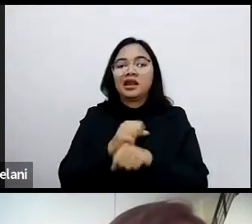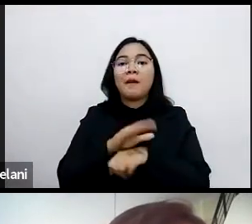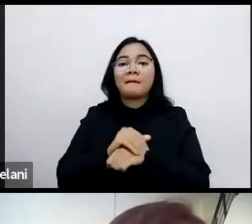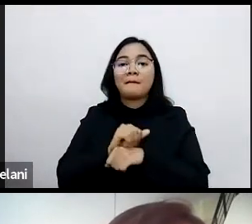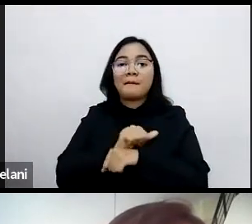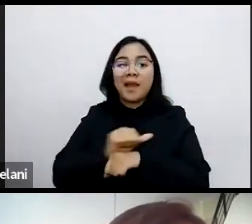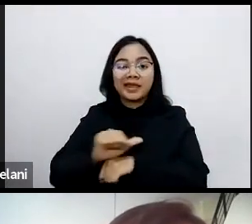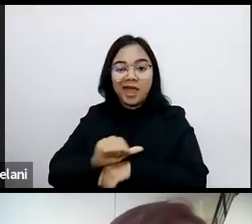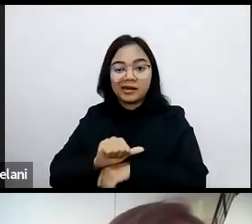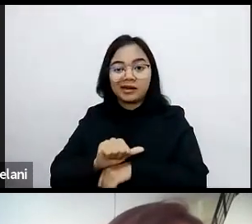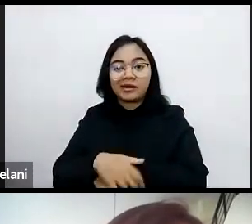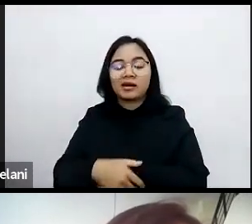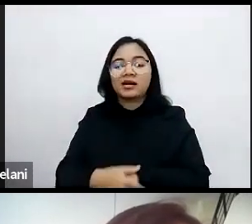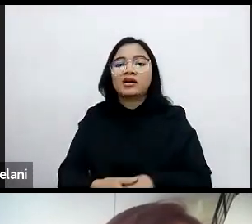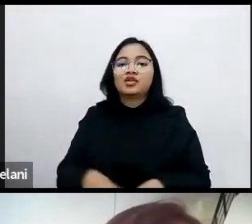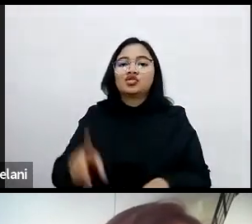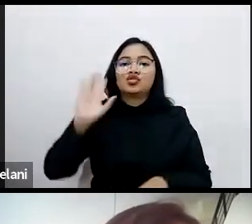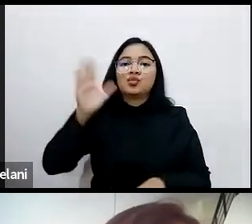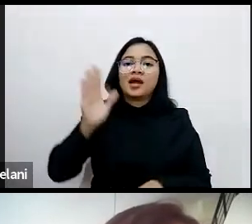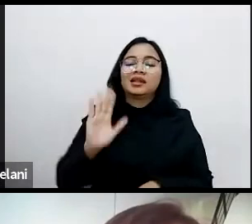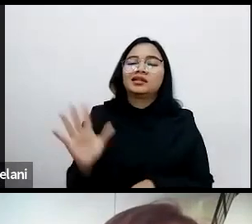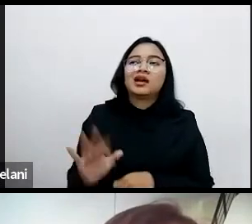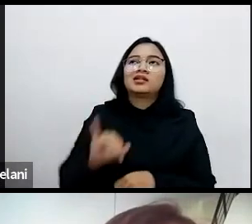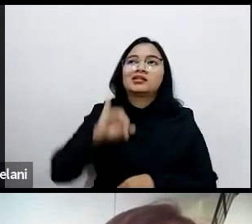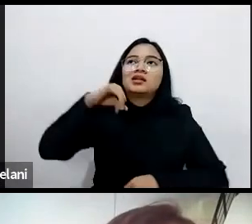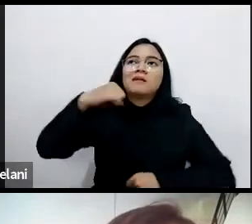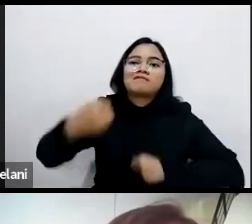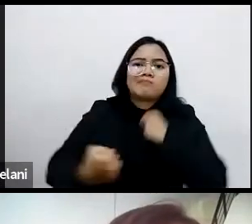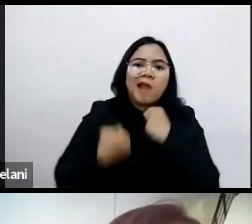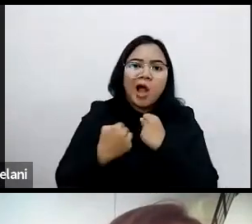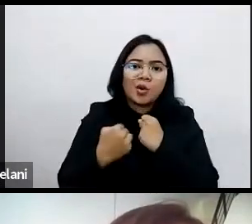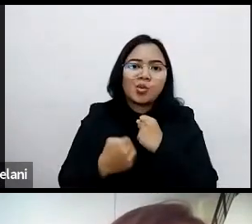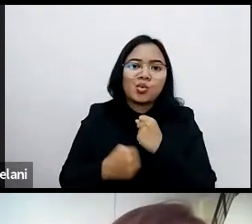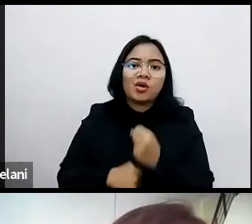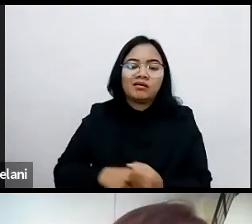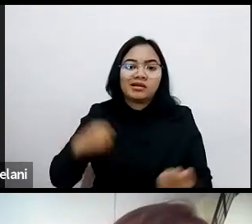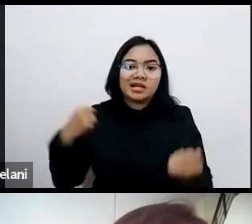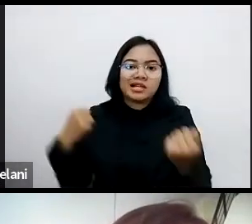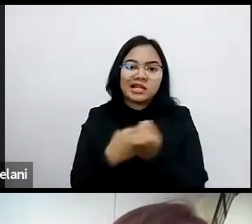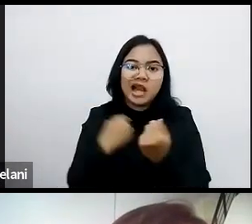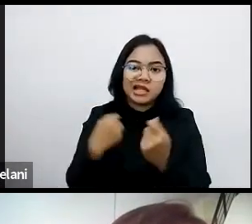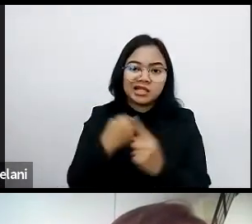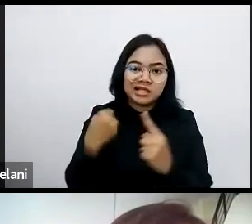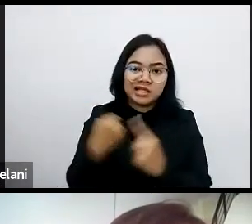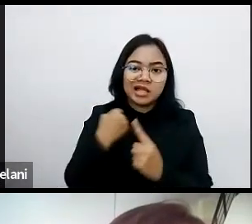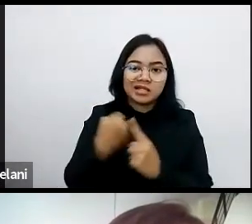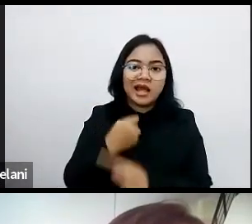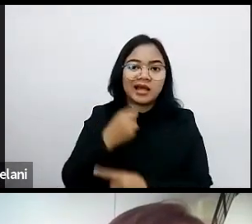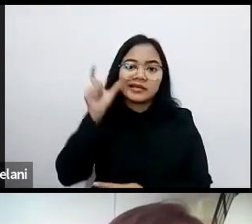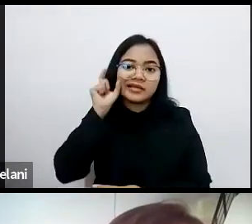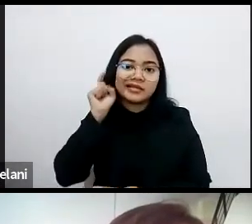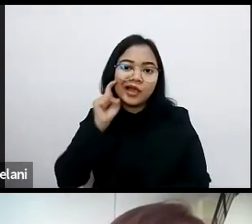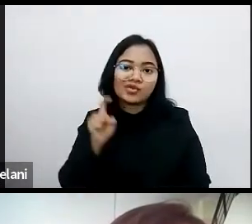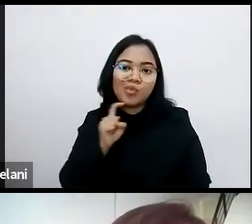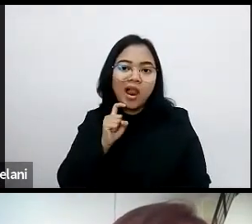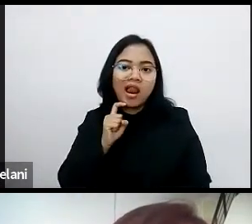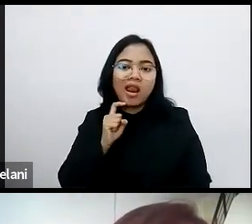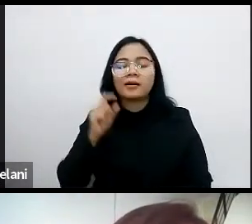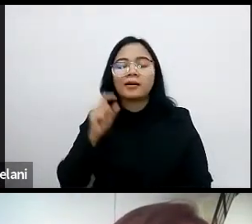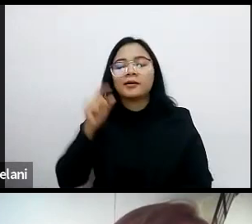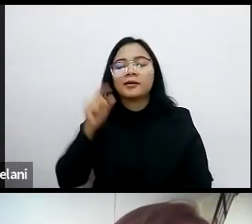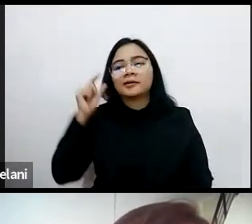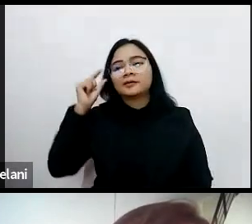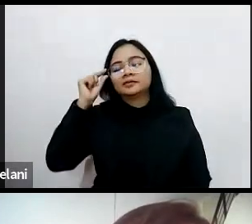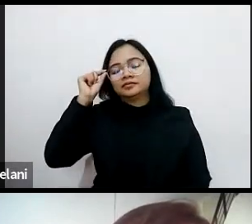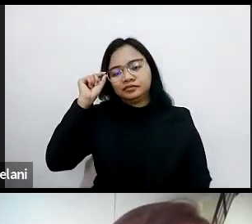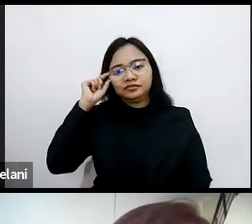pelaku kekerasan seksual gitu, tapi paling tidak ada perhatian lah dari kampus terhadap kegawat daruratan kekerasan seksual